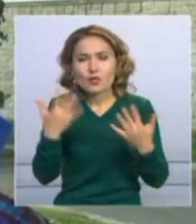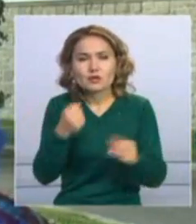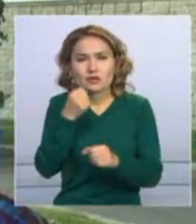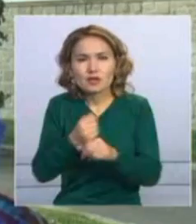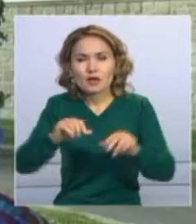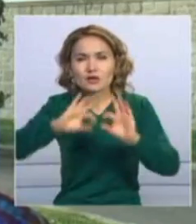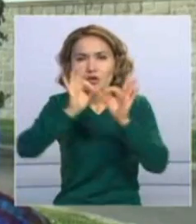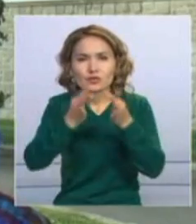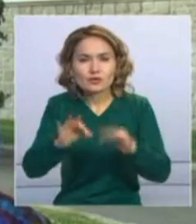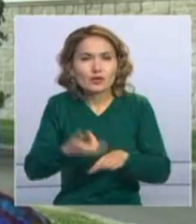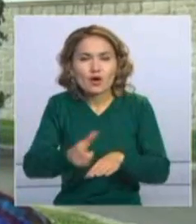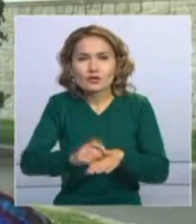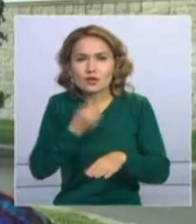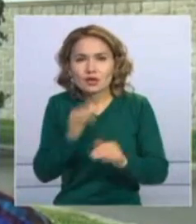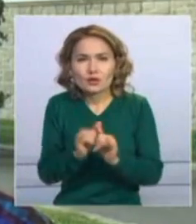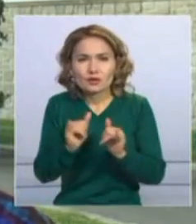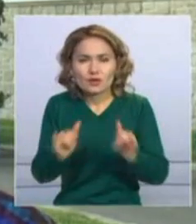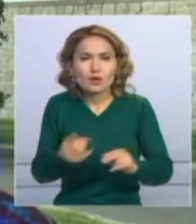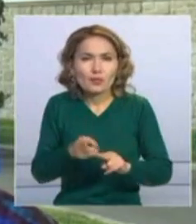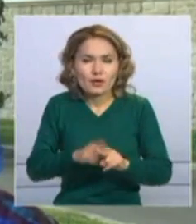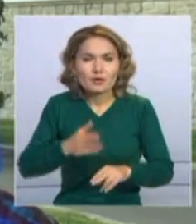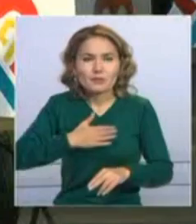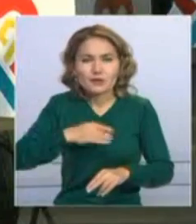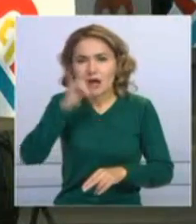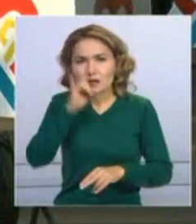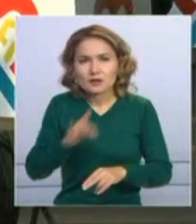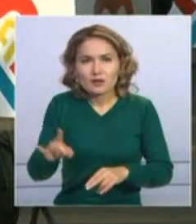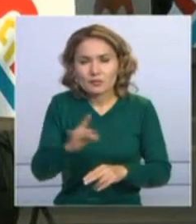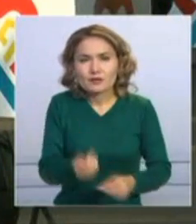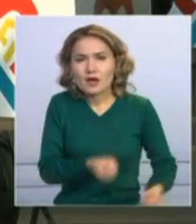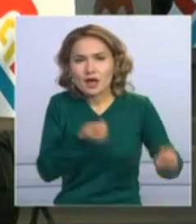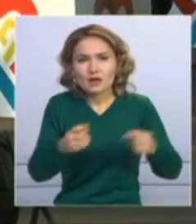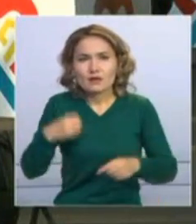бөлігі ЮНЕСКО-ның халықаралық белгісіне ие. Көрнекі құралдарымыз барлығына ұнап жатыр.